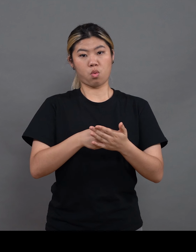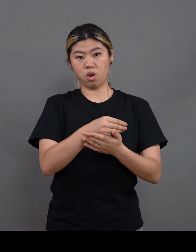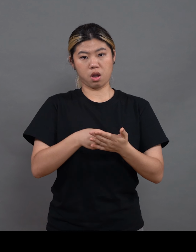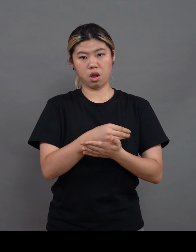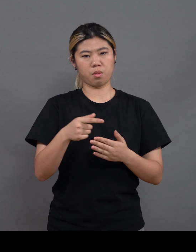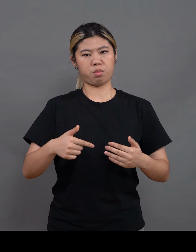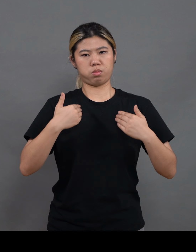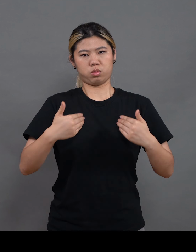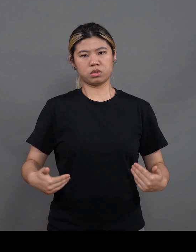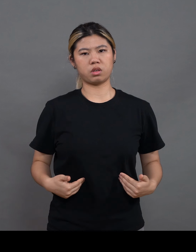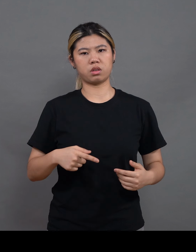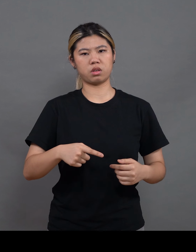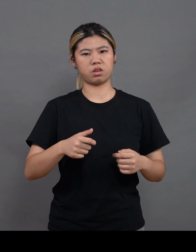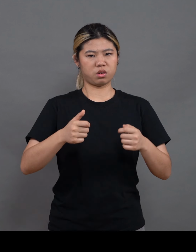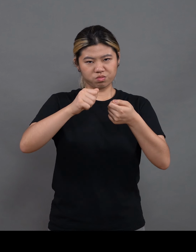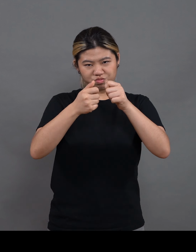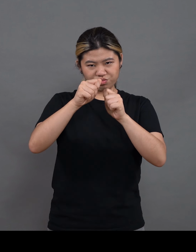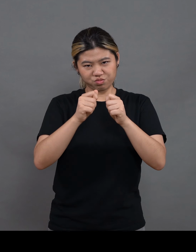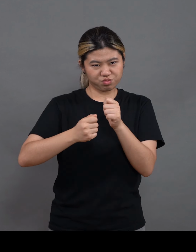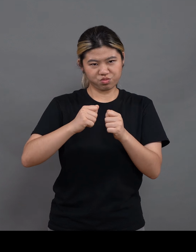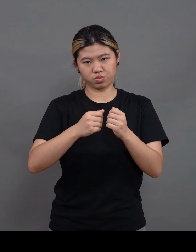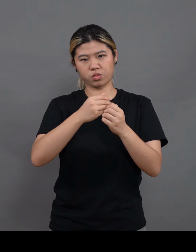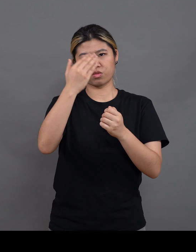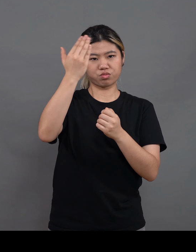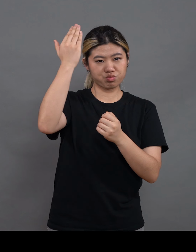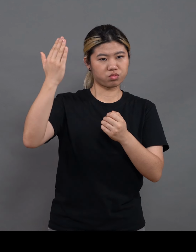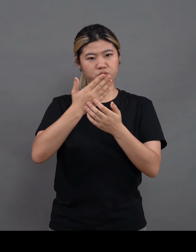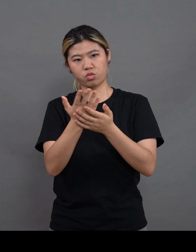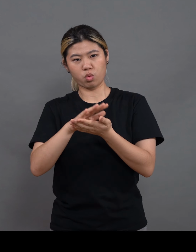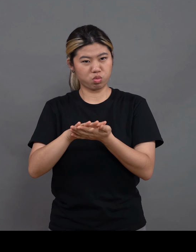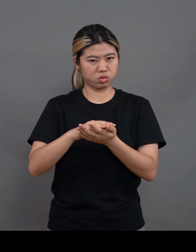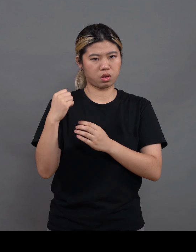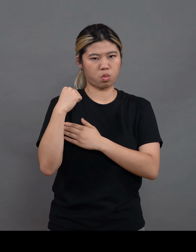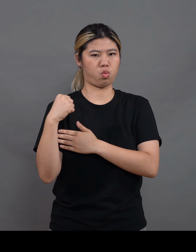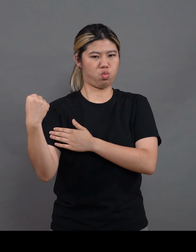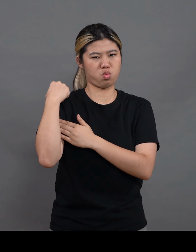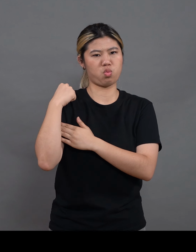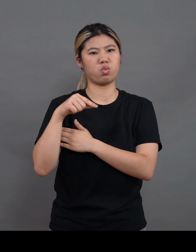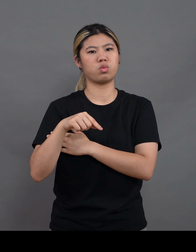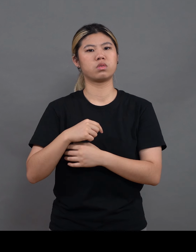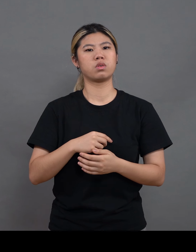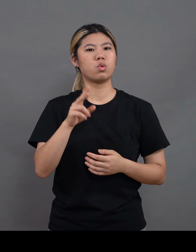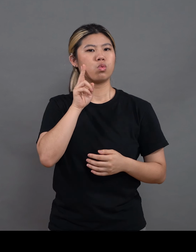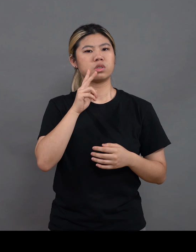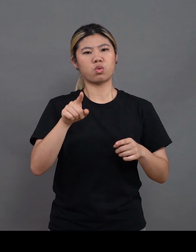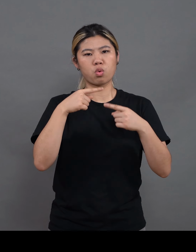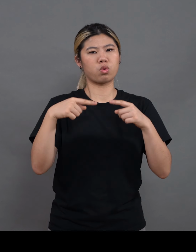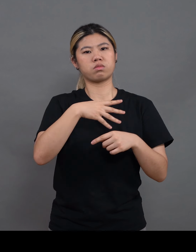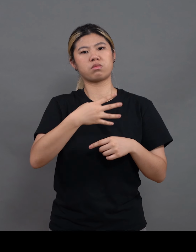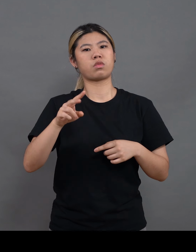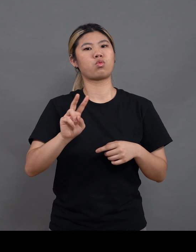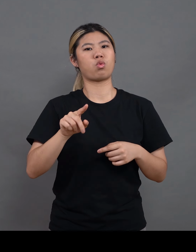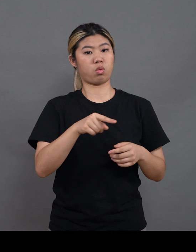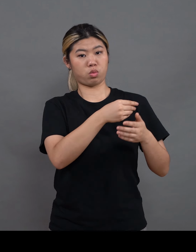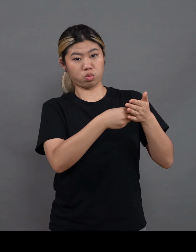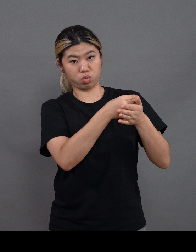绘画它本身就具有这种，其实它塑造情景的能力，它本身就很强，像诗歌